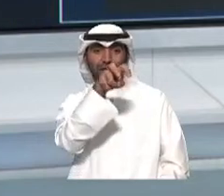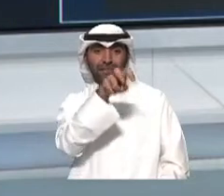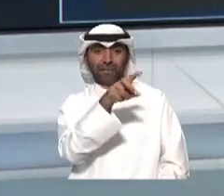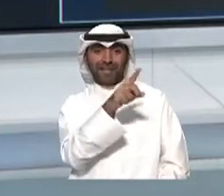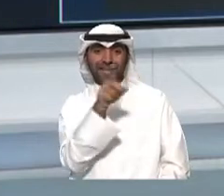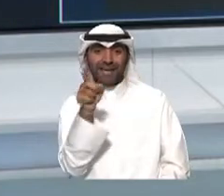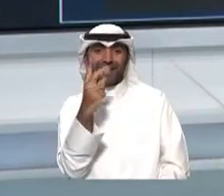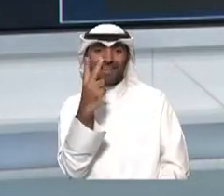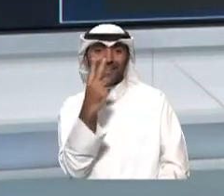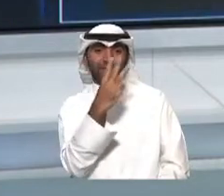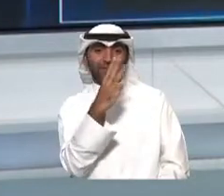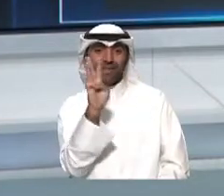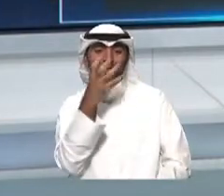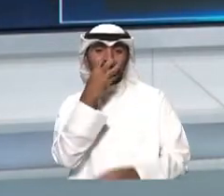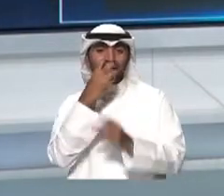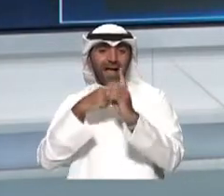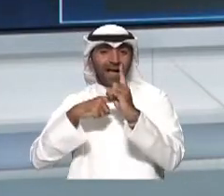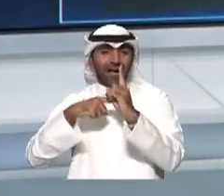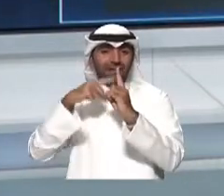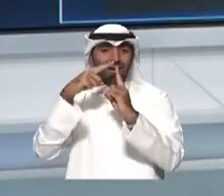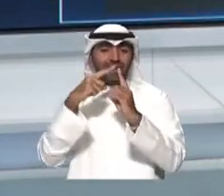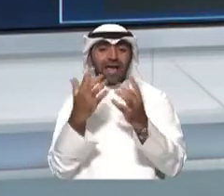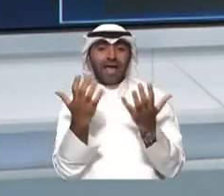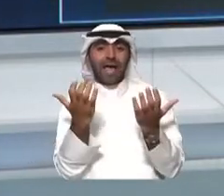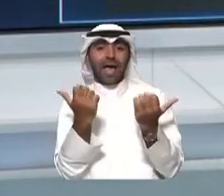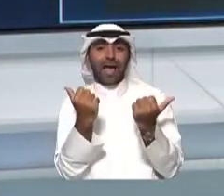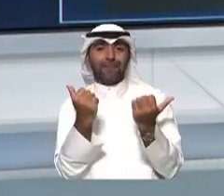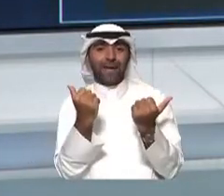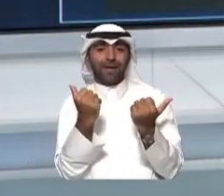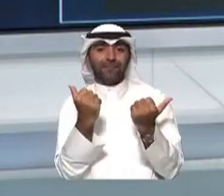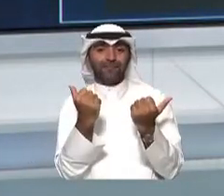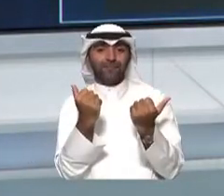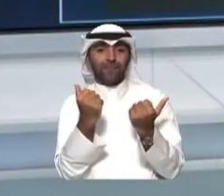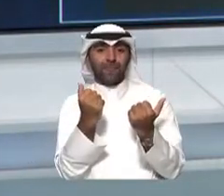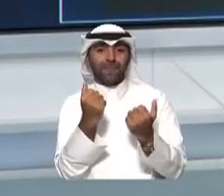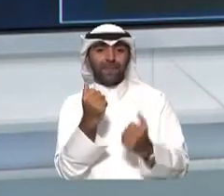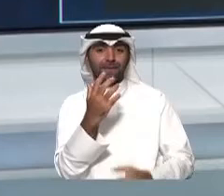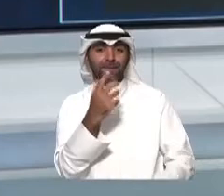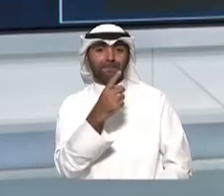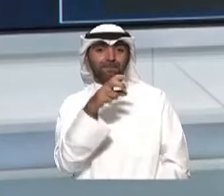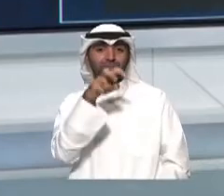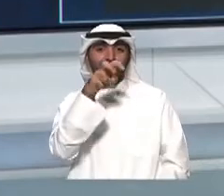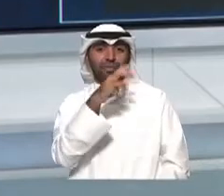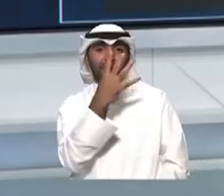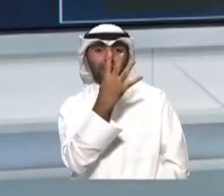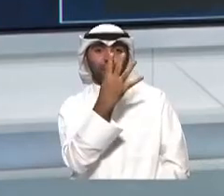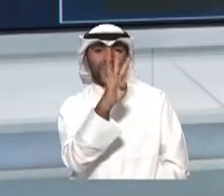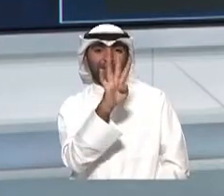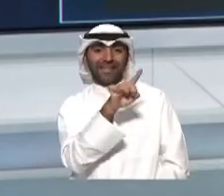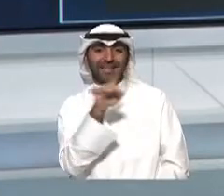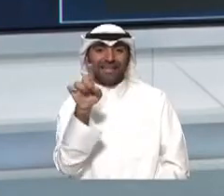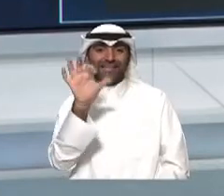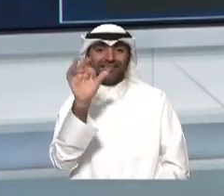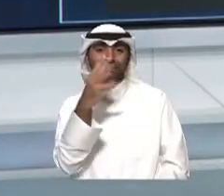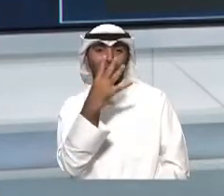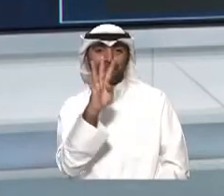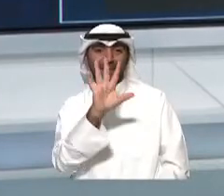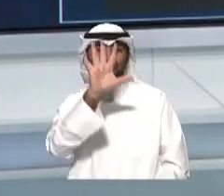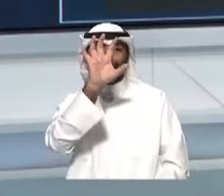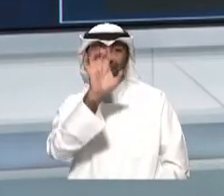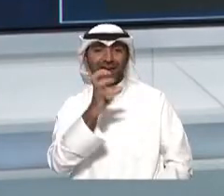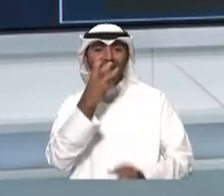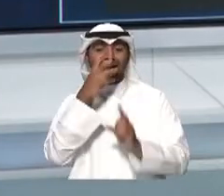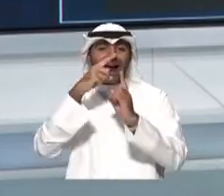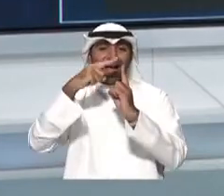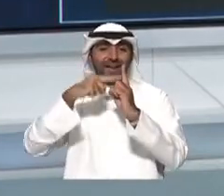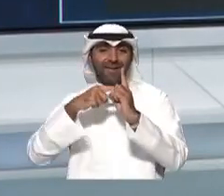إلى 49 ليوم الأربعاء، ومن 34 إلى 35 درجة مئوية لأدنى حرارة. رياح شمالية غربية بوجه عام خفيفة